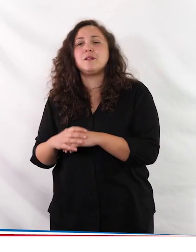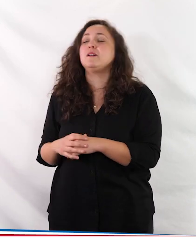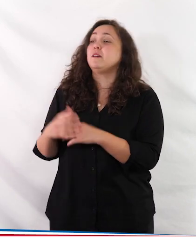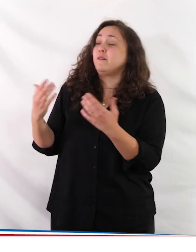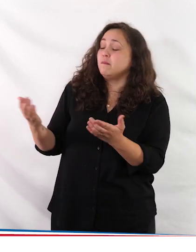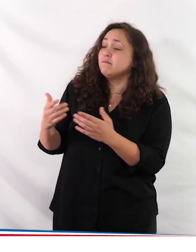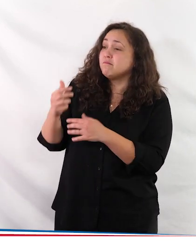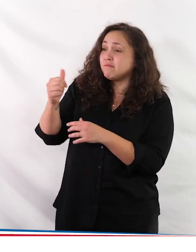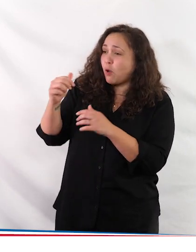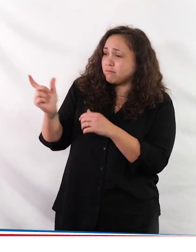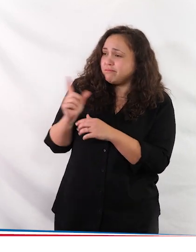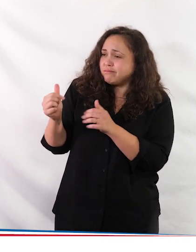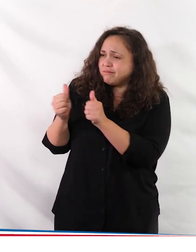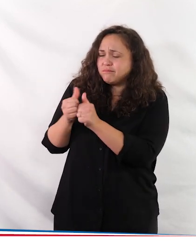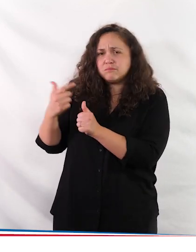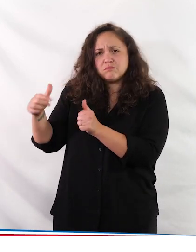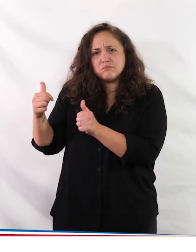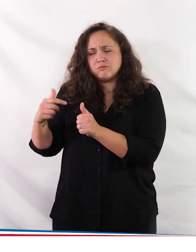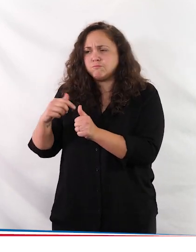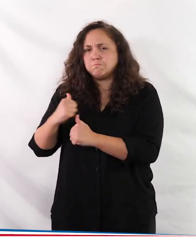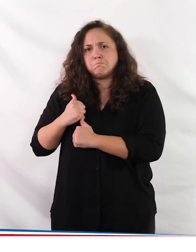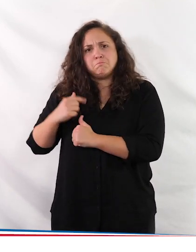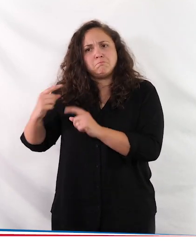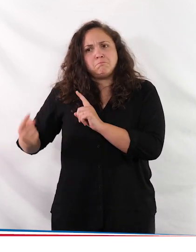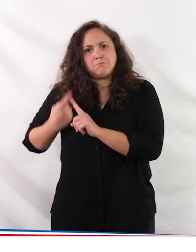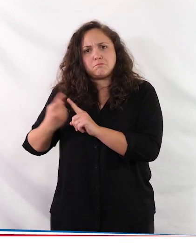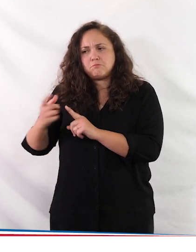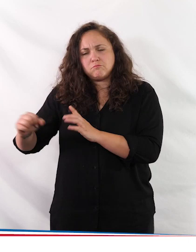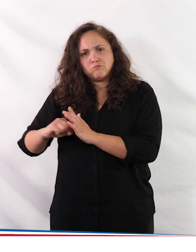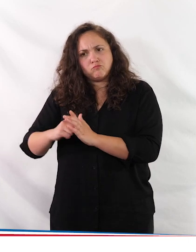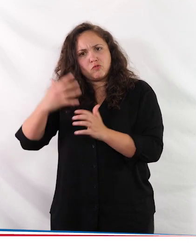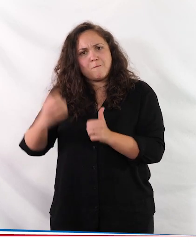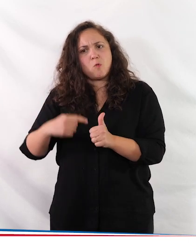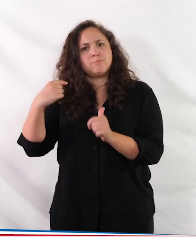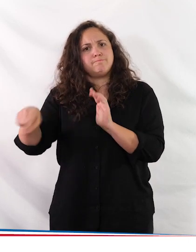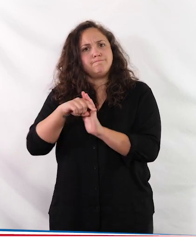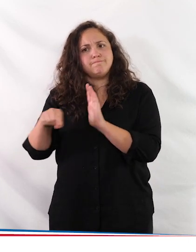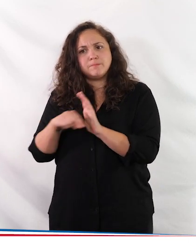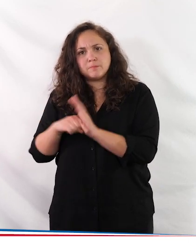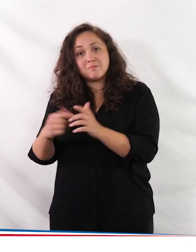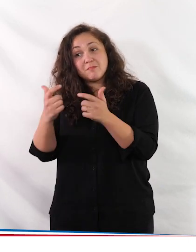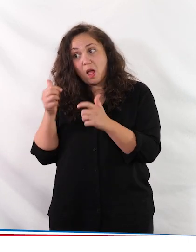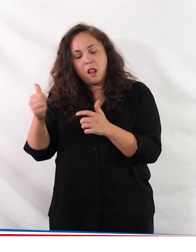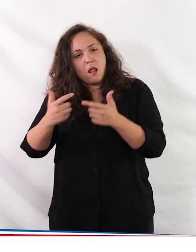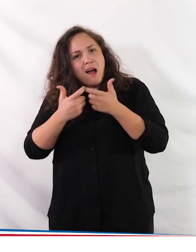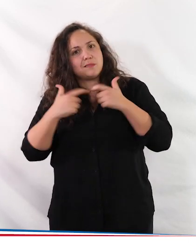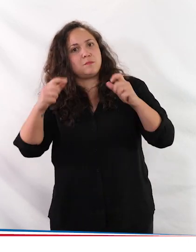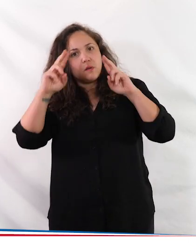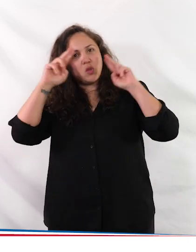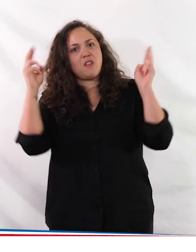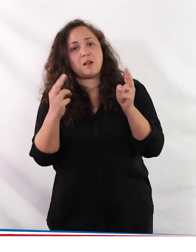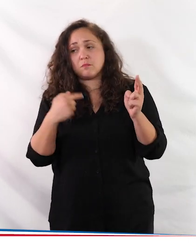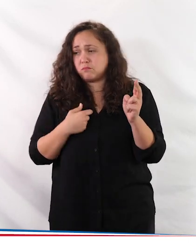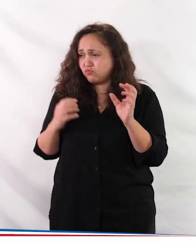Elle fait un boulot extraordinaire, et on porte avec elle, et elle a une exigence totale sur le sujet, cette